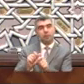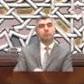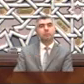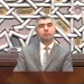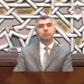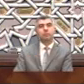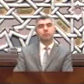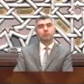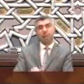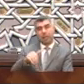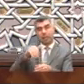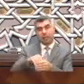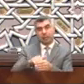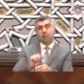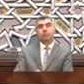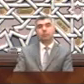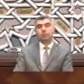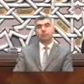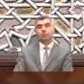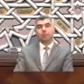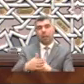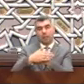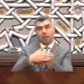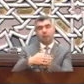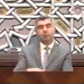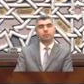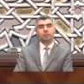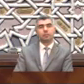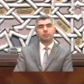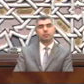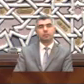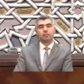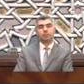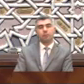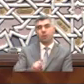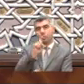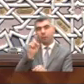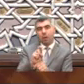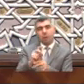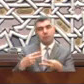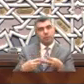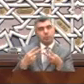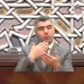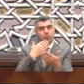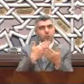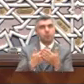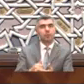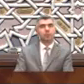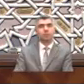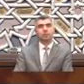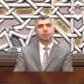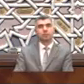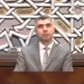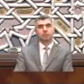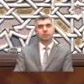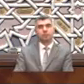المحترمين من فريق التجمع الوطني الأحرار، فليتفضل أحد واضع السؤال مشكورا. تفضل